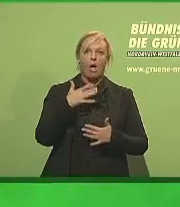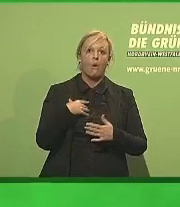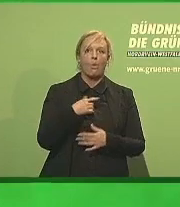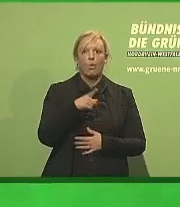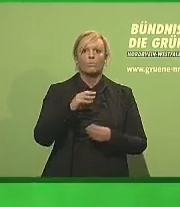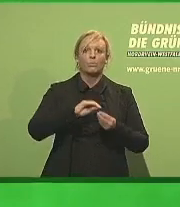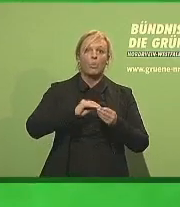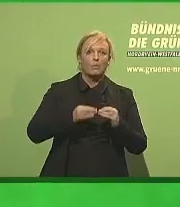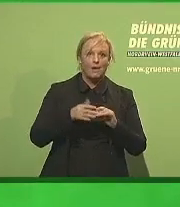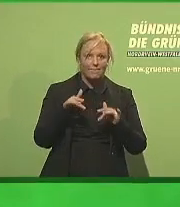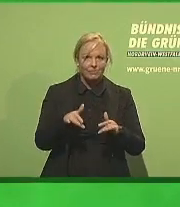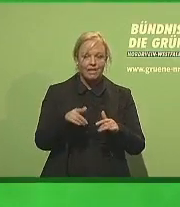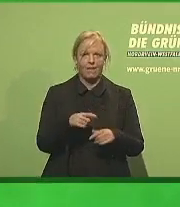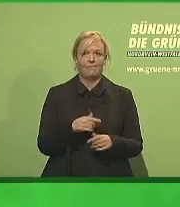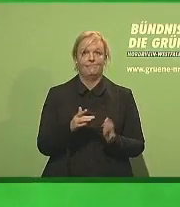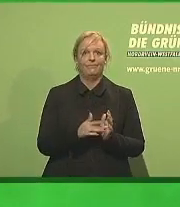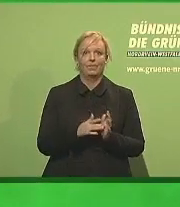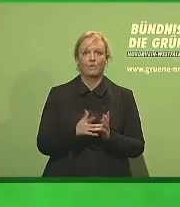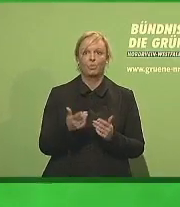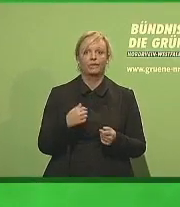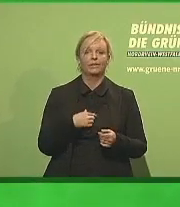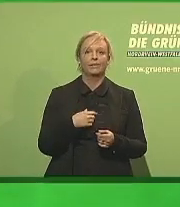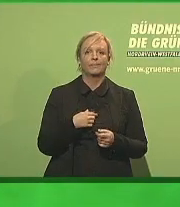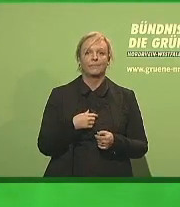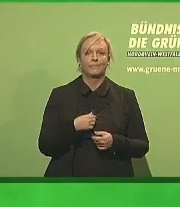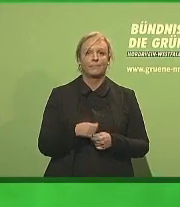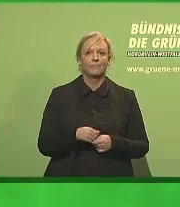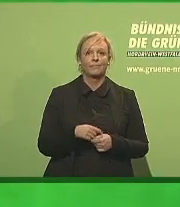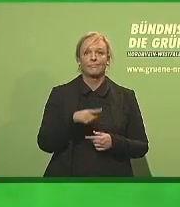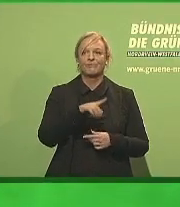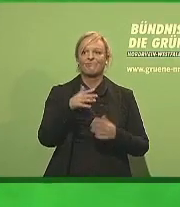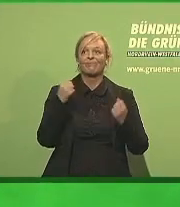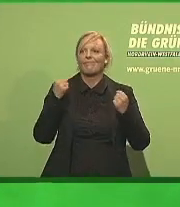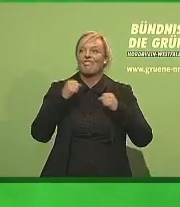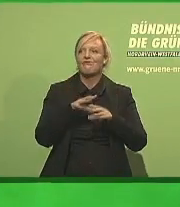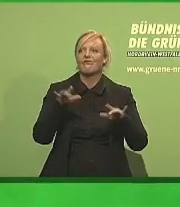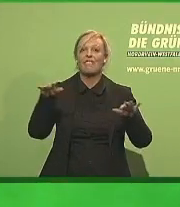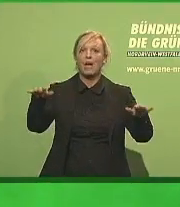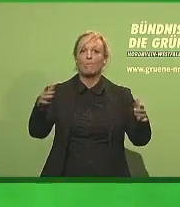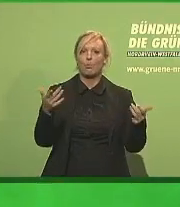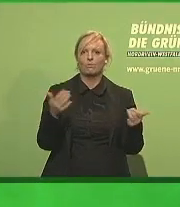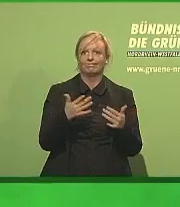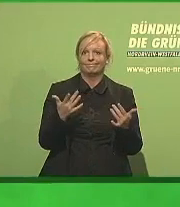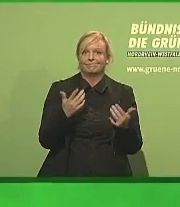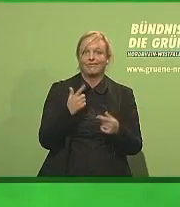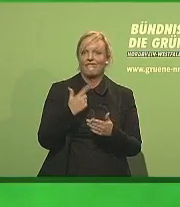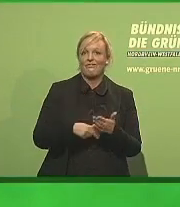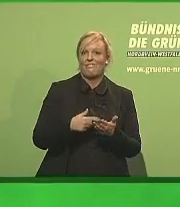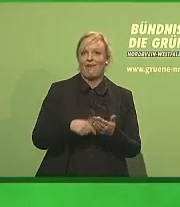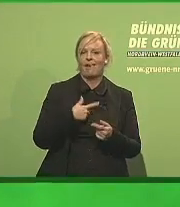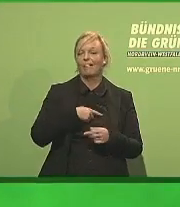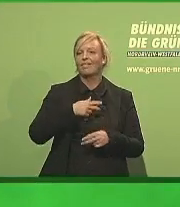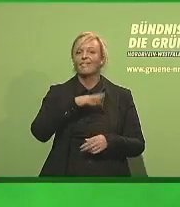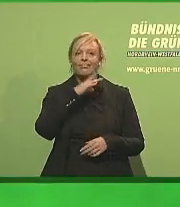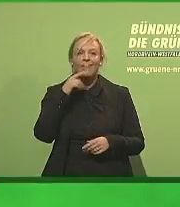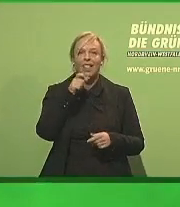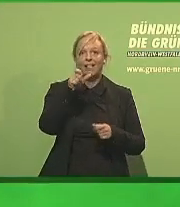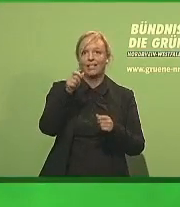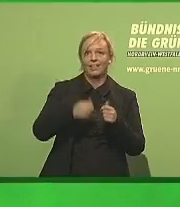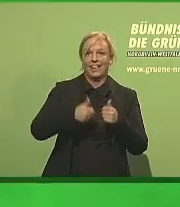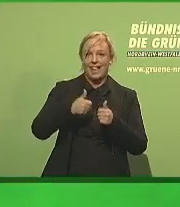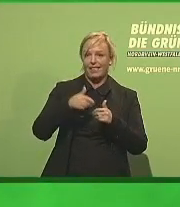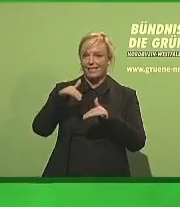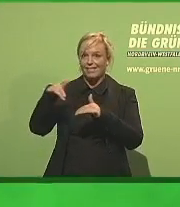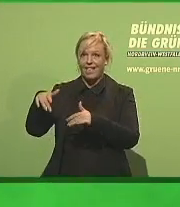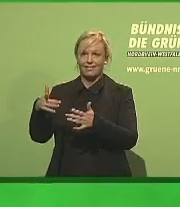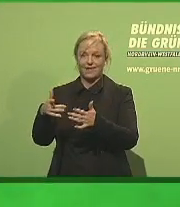mal, Probleme, weil das nicht die Steuerungswirkung entfaltet hat, wenn es sehr viele Kandidatinnen und Kandidaten bei einem Platz